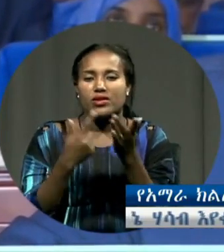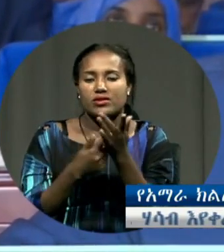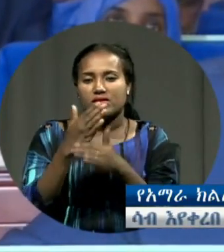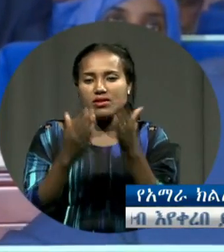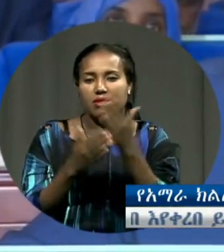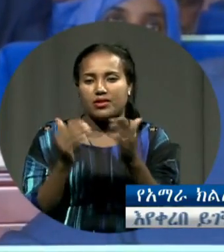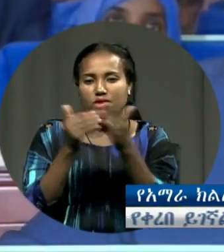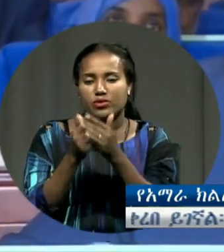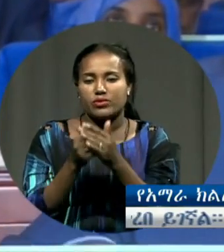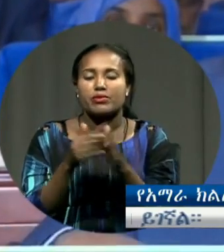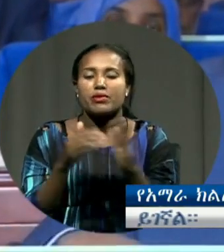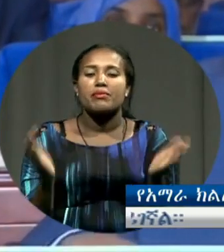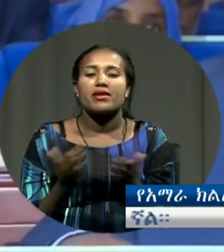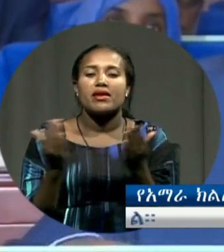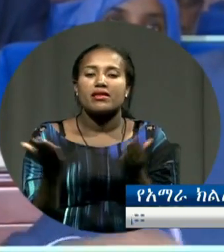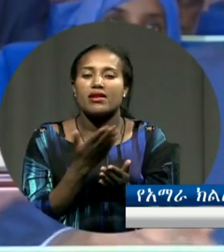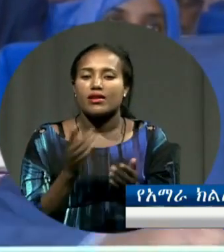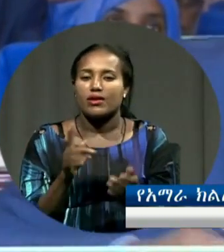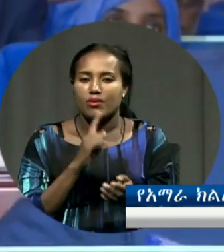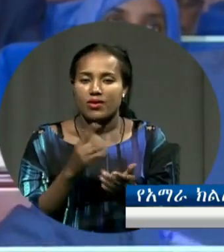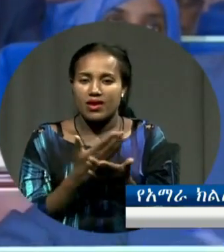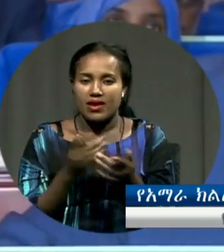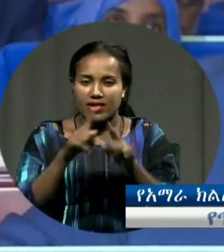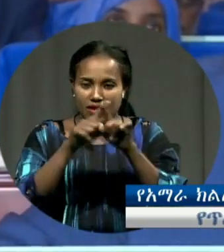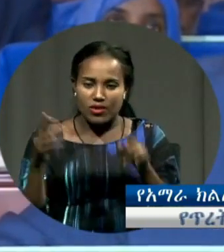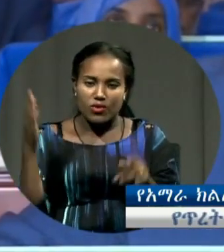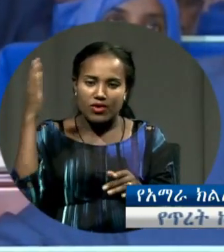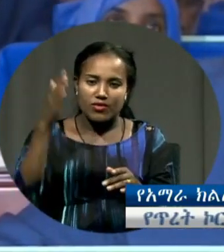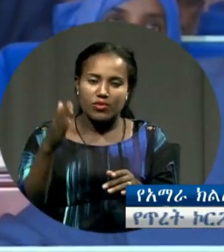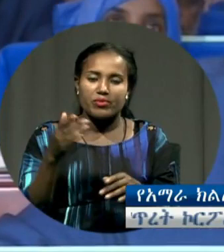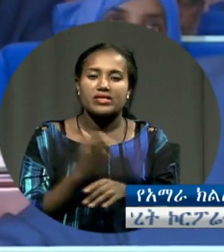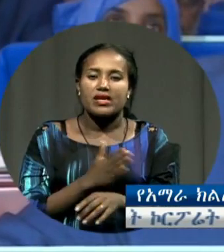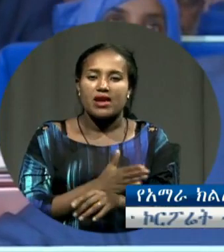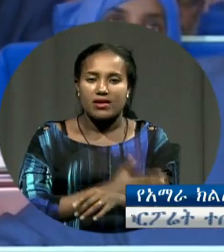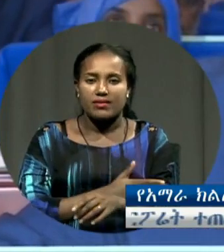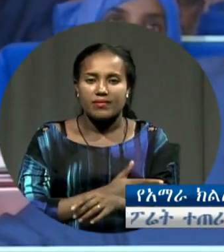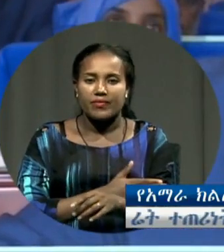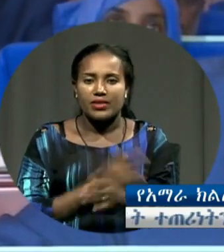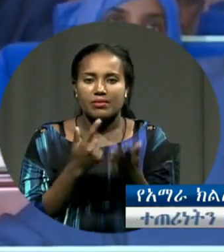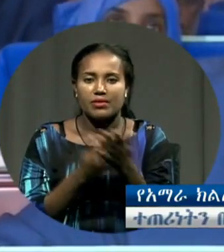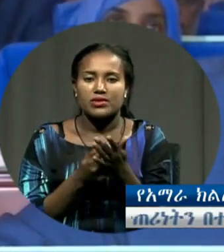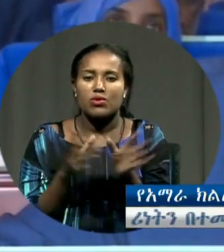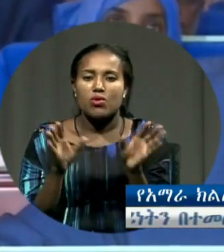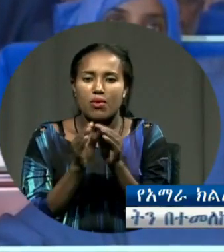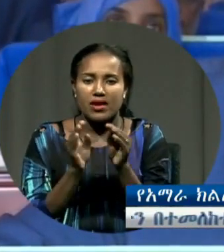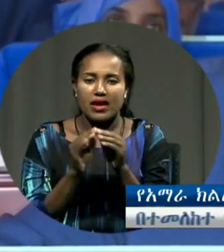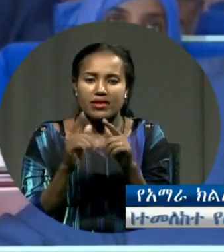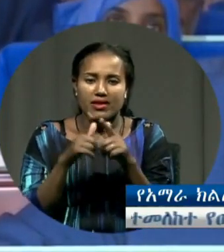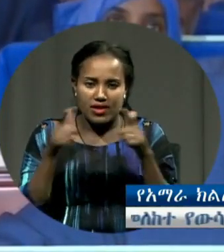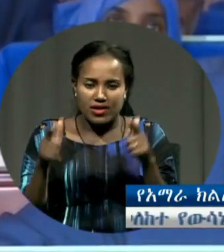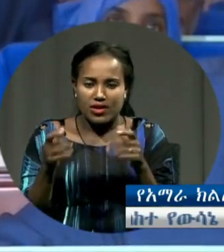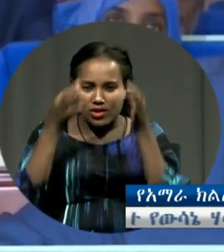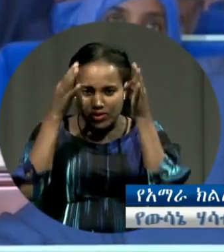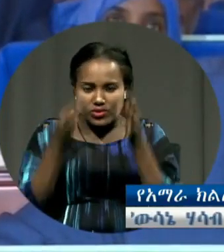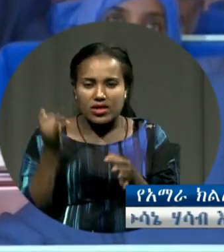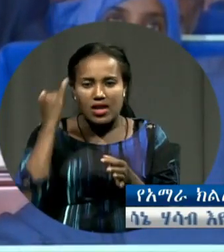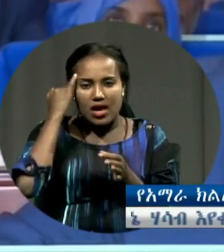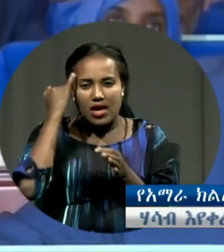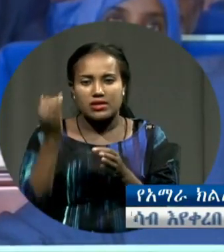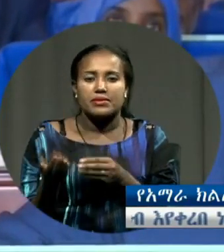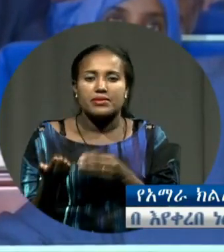መደረሱ እጅግ የሚበረታታ ነው። ነገር ግን ለወደፊቱም እንዲታረም በዚህ ጉባኤ እንዲህ አይነት ትልቅ የውሳኔ ሐሳብ